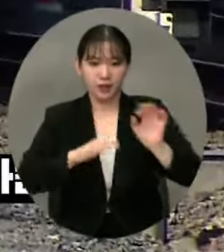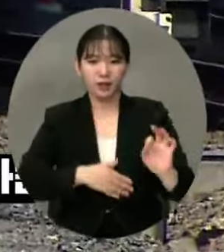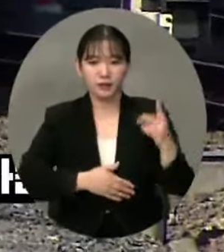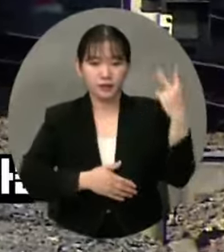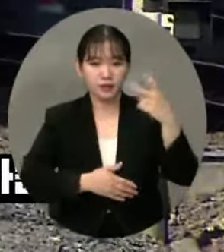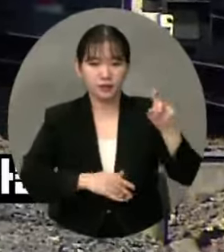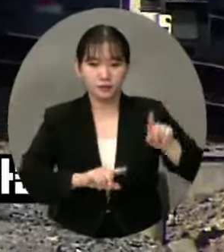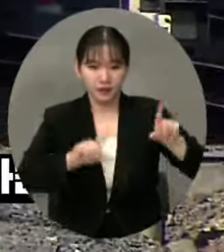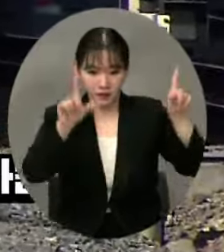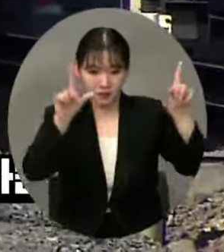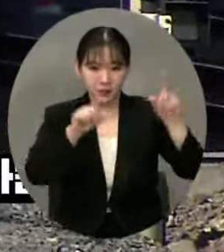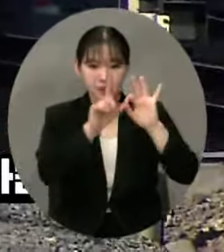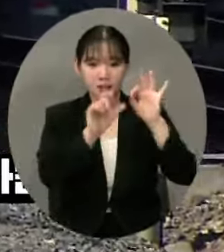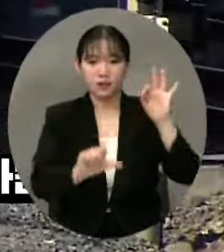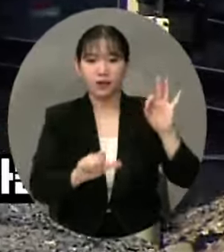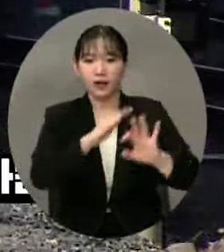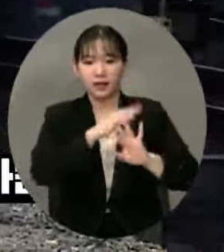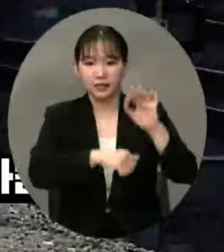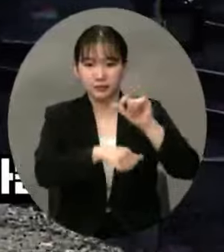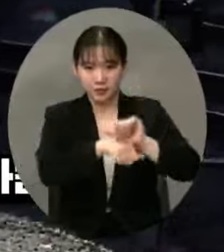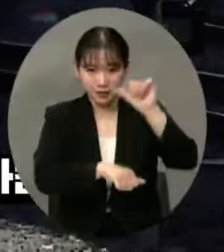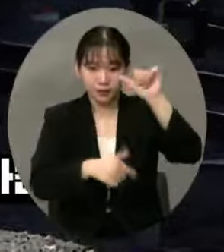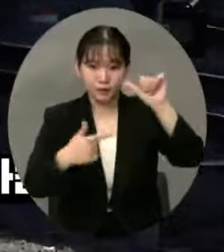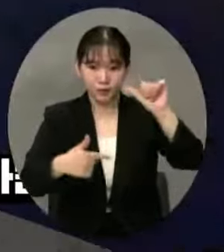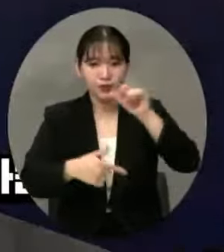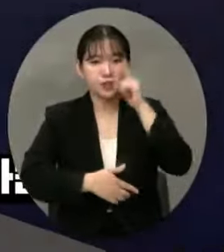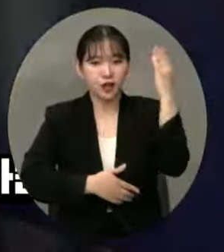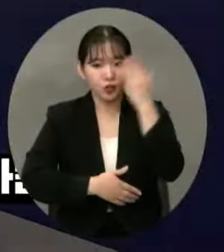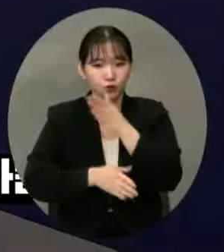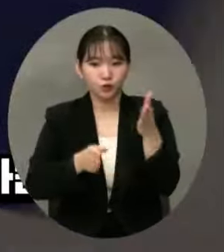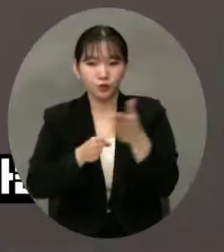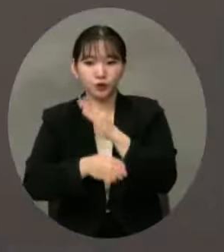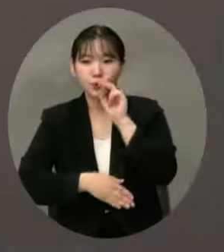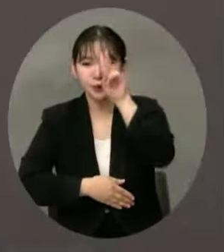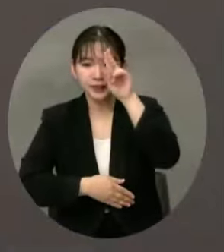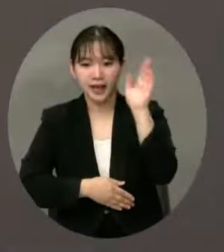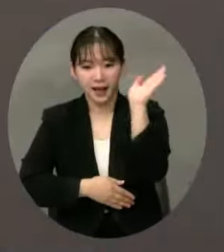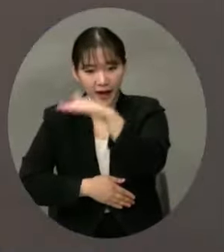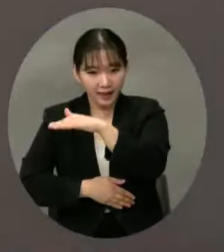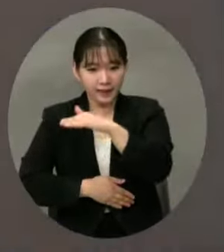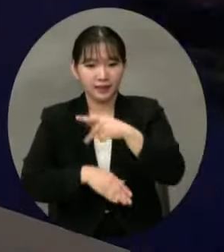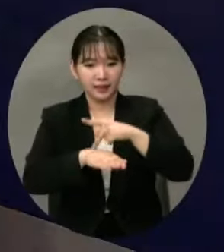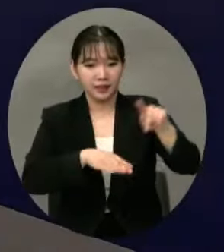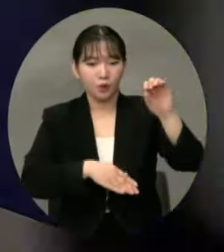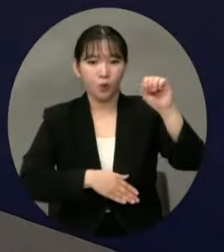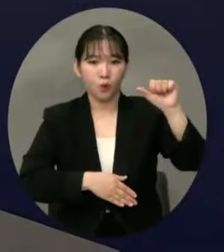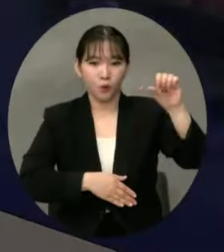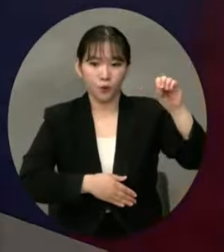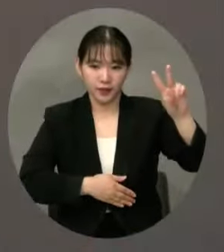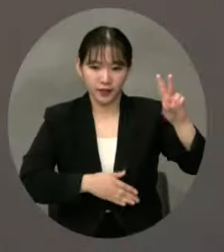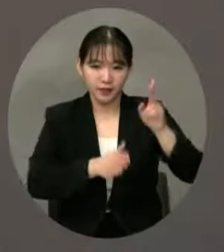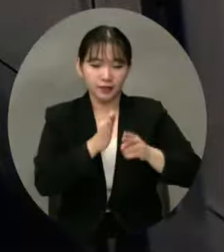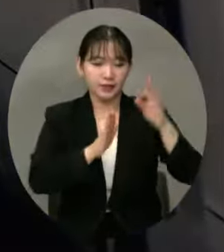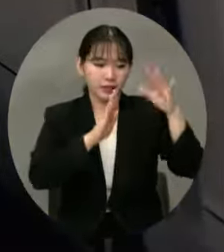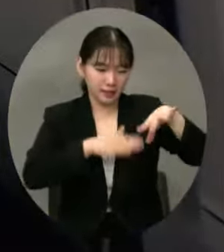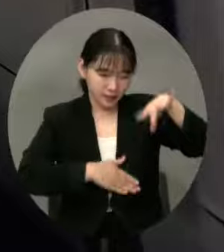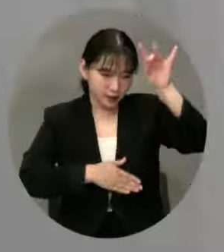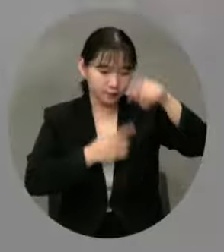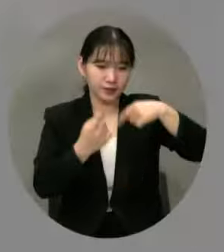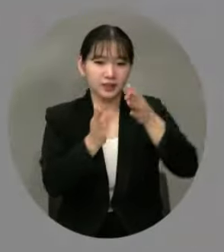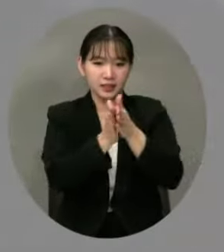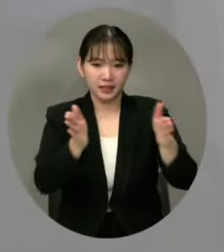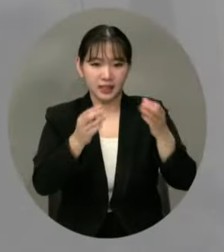따라 2011년 10월 5일 오전 5시 6분 여수에서 용산으로 가는 KTX 502 열차가 최초로 운행을 시작하게